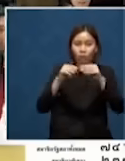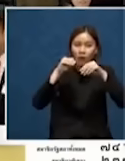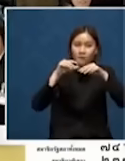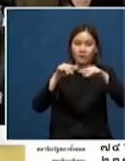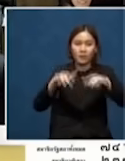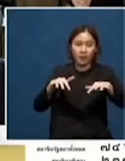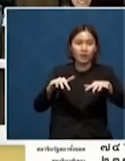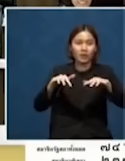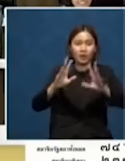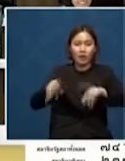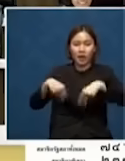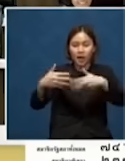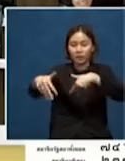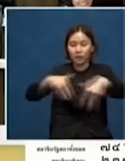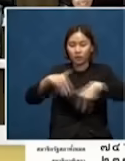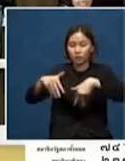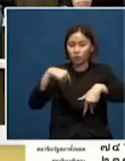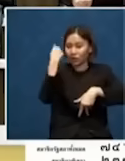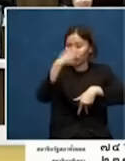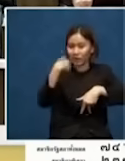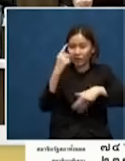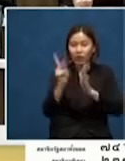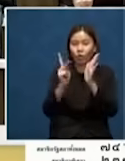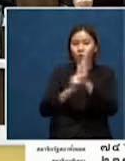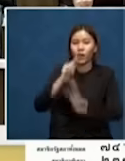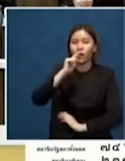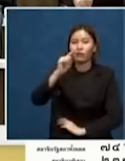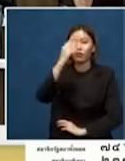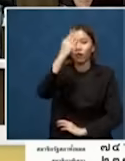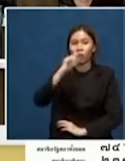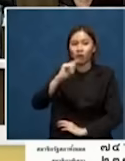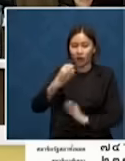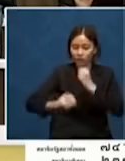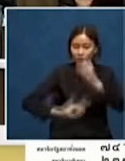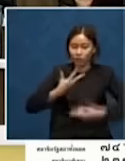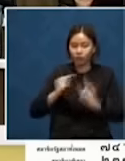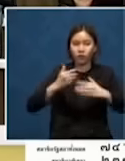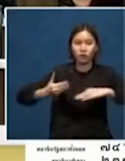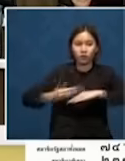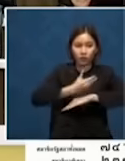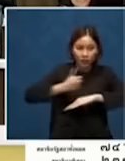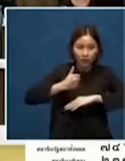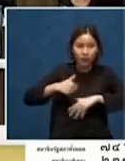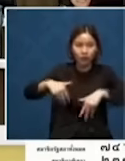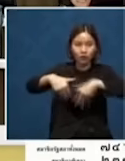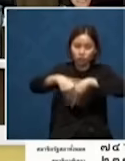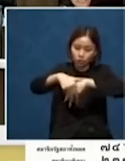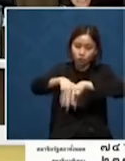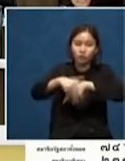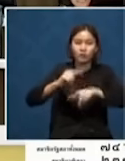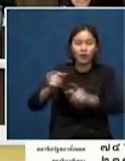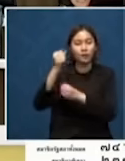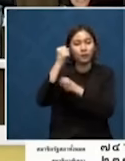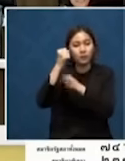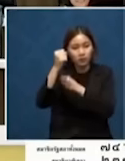ากให้มีการยกเลิกหมดเลยโตโต้จะได้ถูกยกเลิกด้วยทีนี้เขาบอกว่าประเด็นเนี่ยกดให้รัฐออกกฎหมายนิรโทษกร